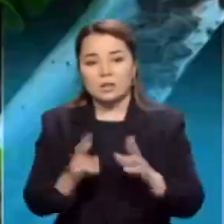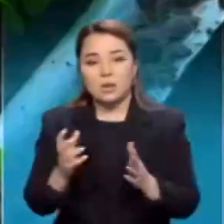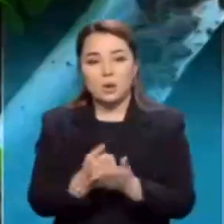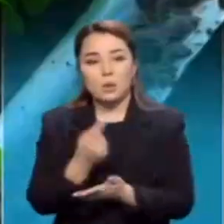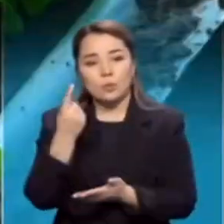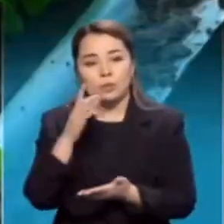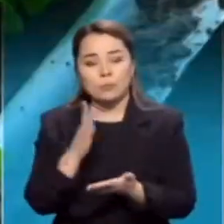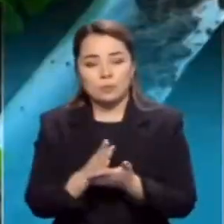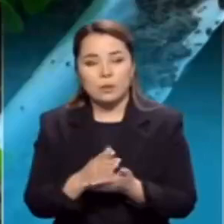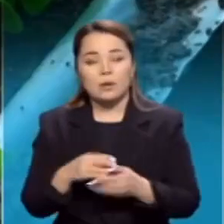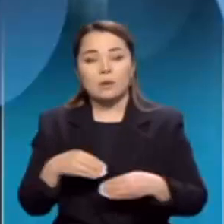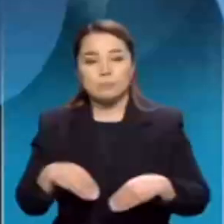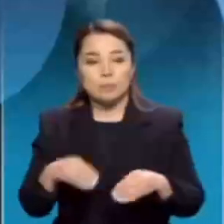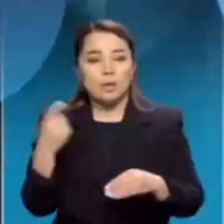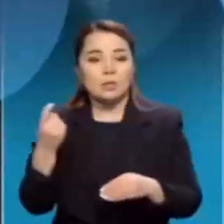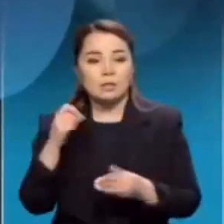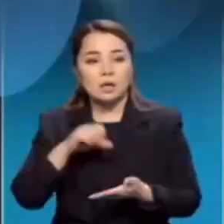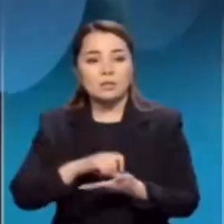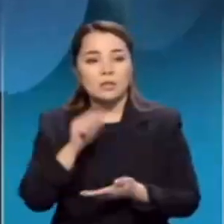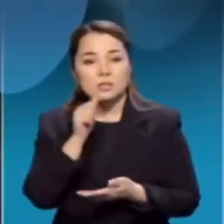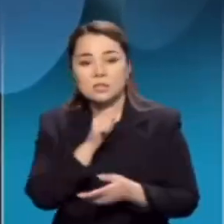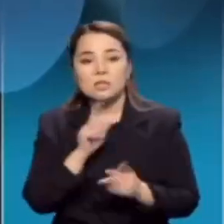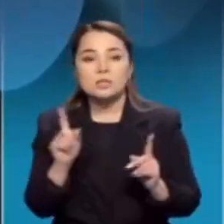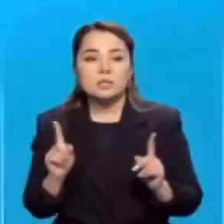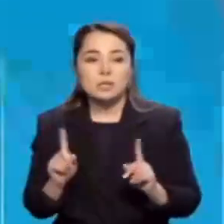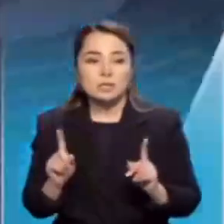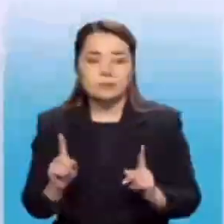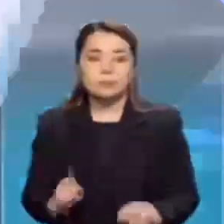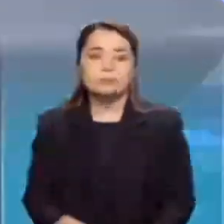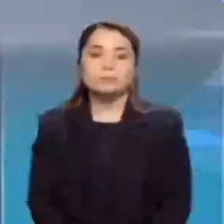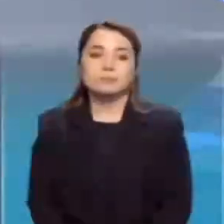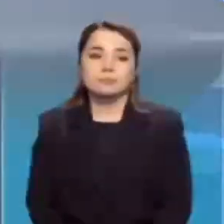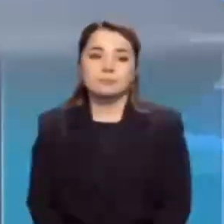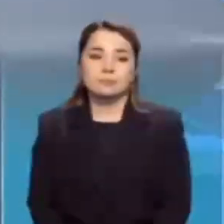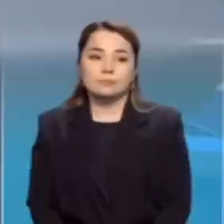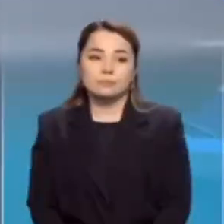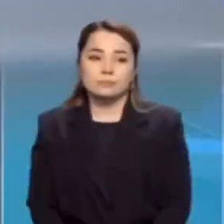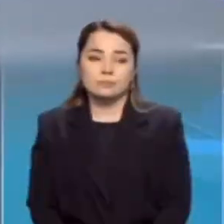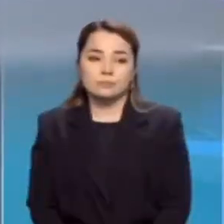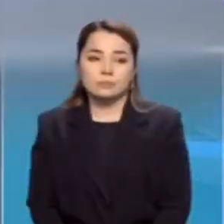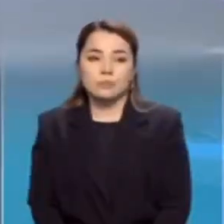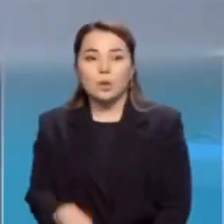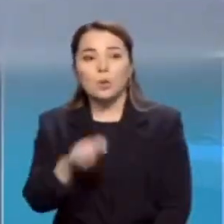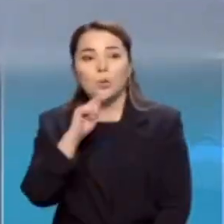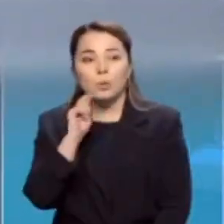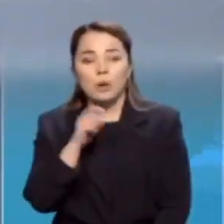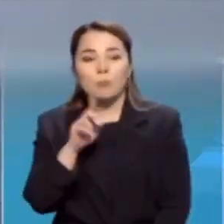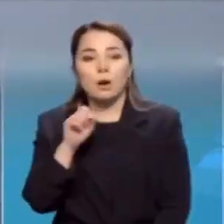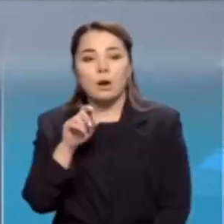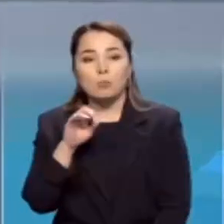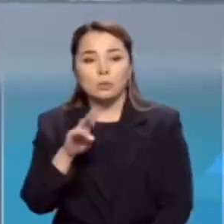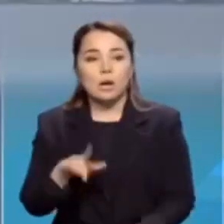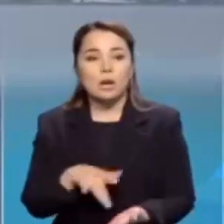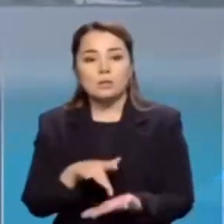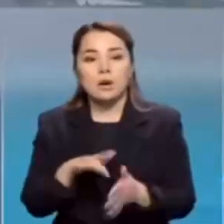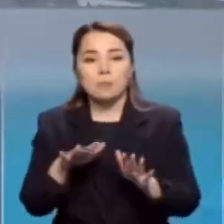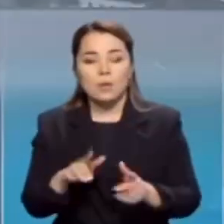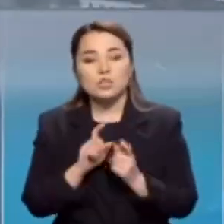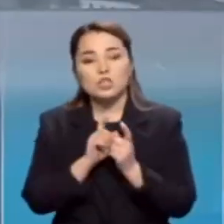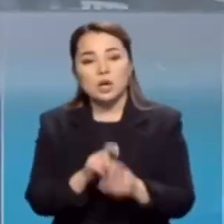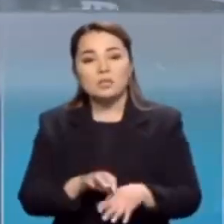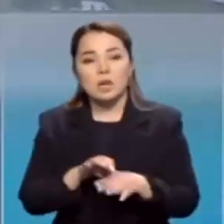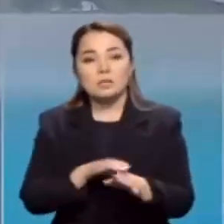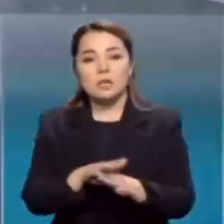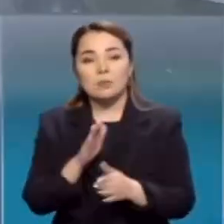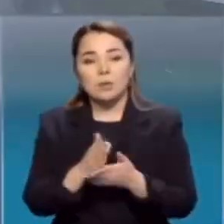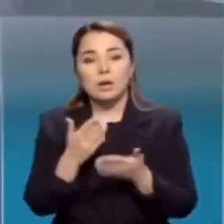ойлап тапқан. Бағбанның сыры неде? Украинаның Бахмут қаласы үшін шайқас жалғасып жатыр.